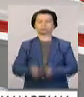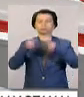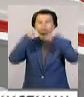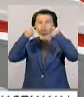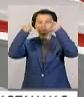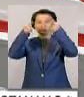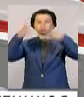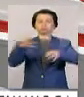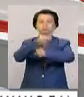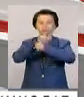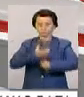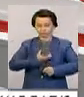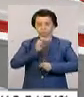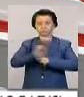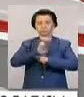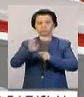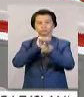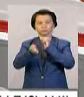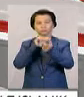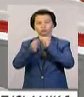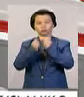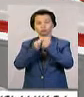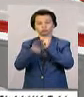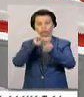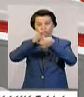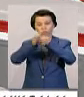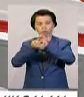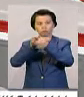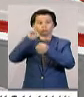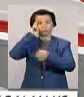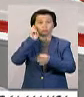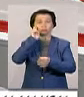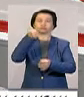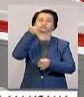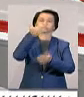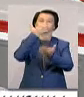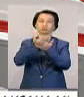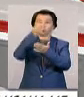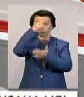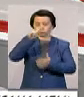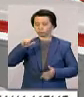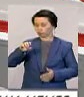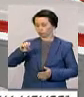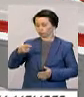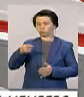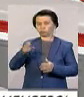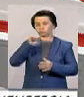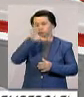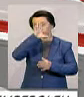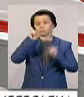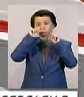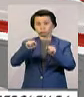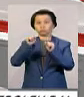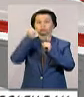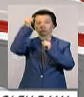Kejayaan merangkul pingat emas Sukan Olimpik Remaja 2018 menjadi tonik terbaik buat Goh Jin Wei mencari laluan melayakkan